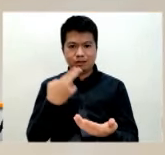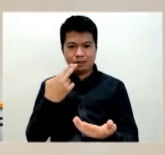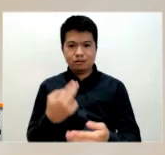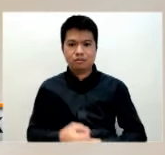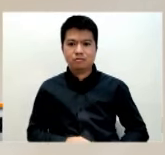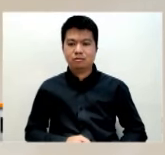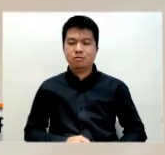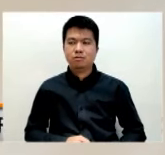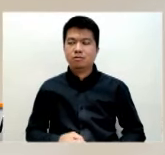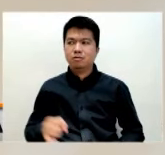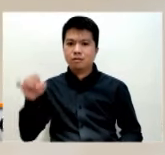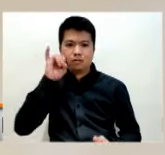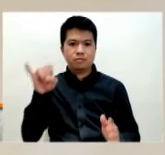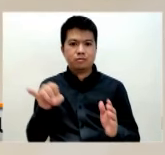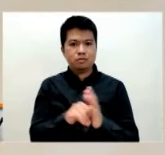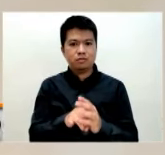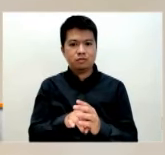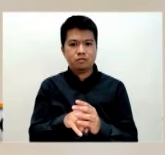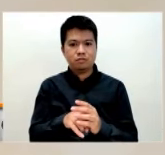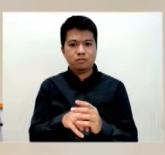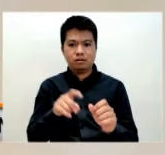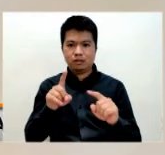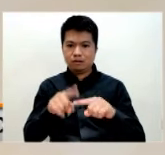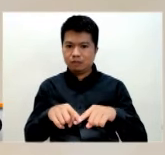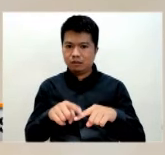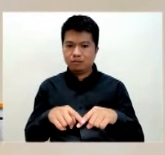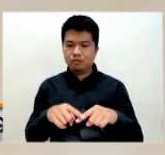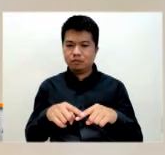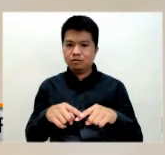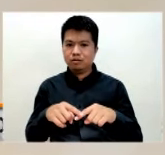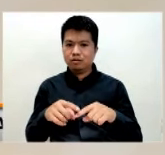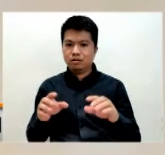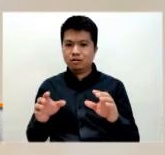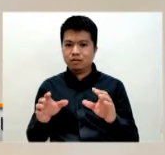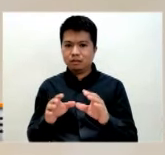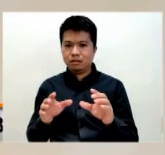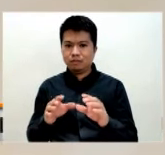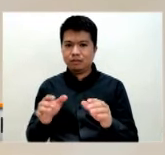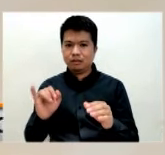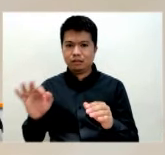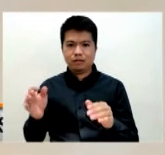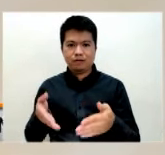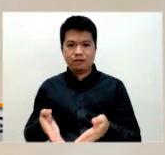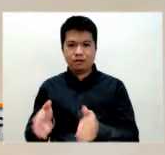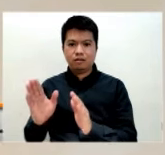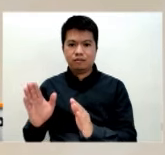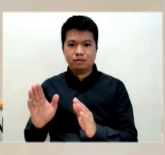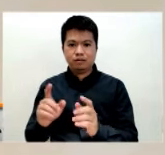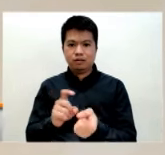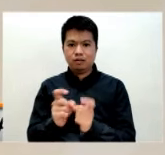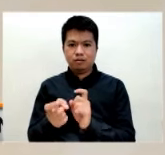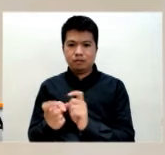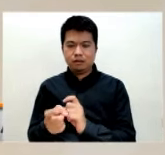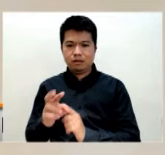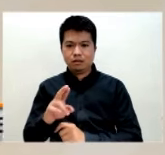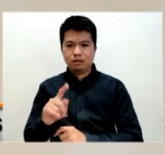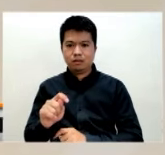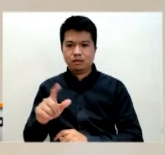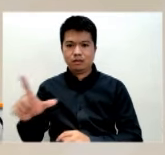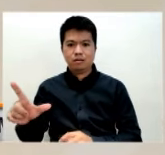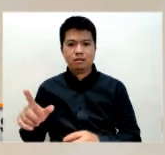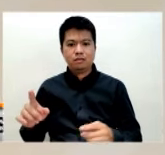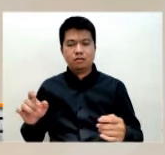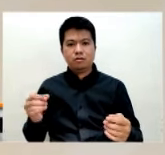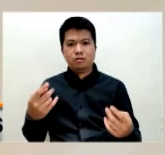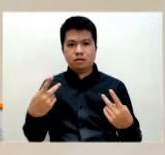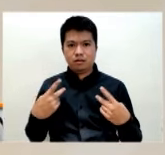sa magiging clearance. Una, kung papayagan yung amendments sa RTL. Pangalawa, kung magkakaroon na executive order